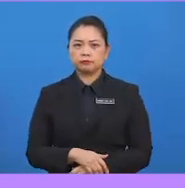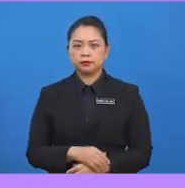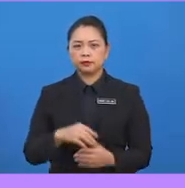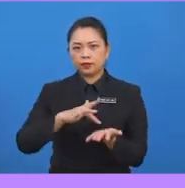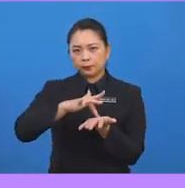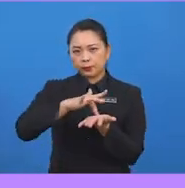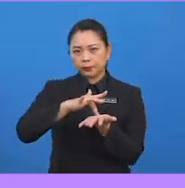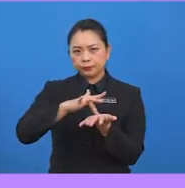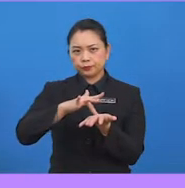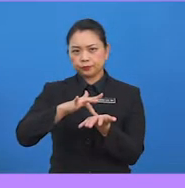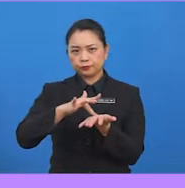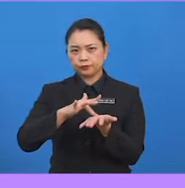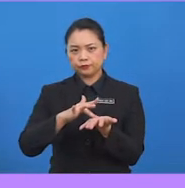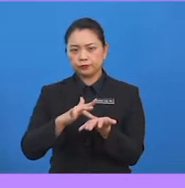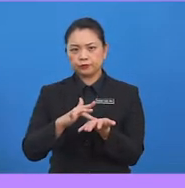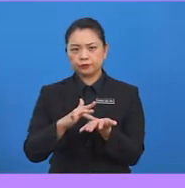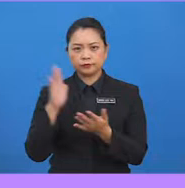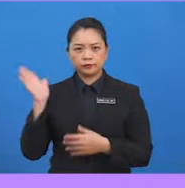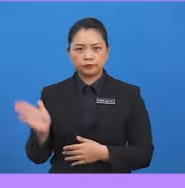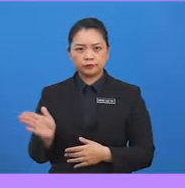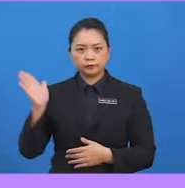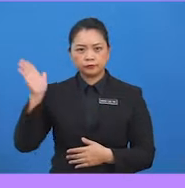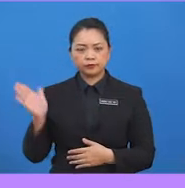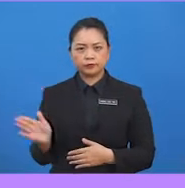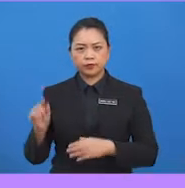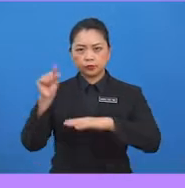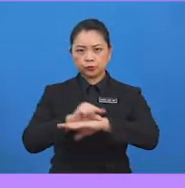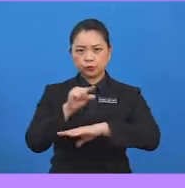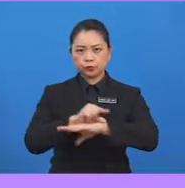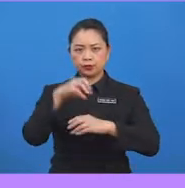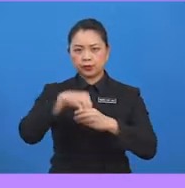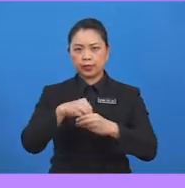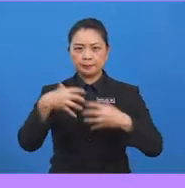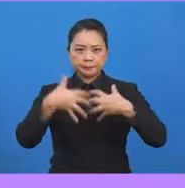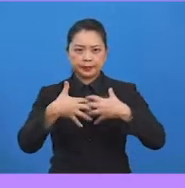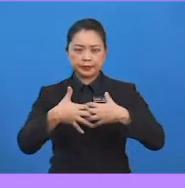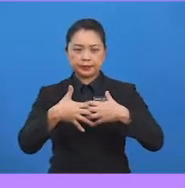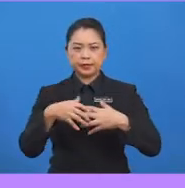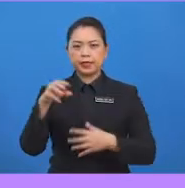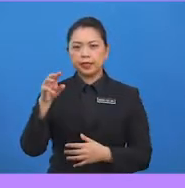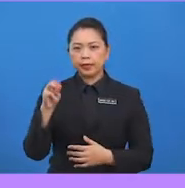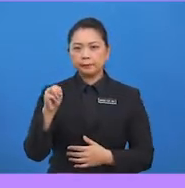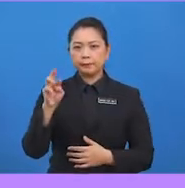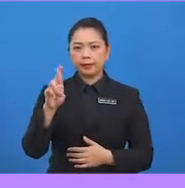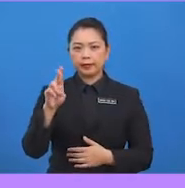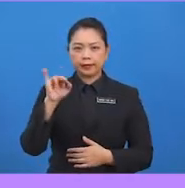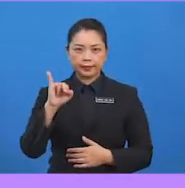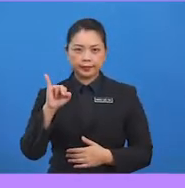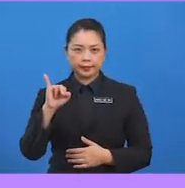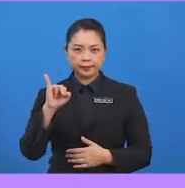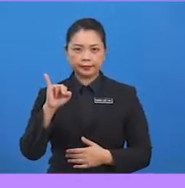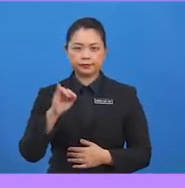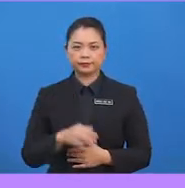perubatan, niobium titanium dan niobium timah digunakan dalam mesin pengimejan resonan